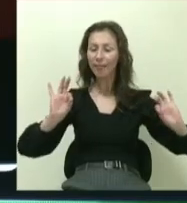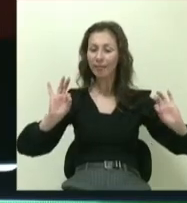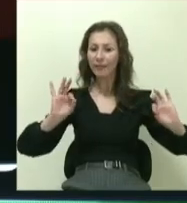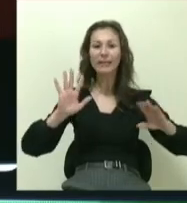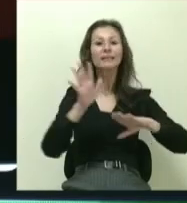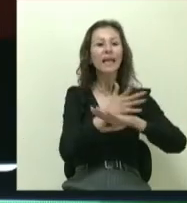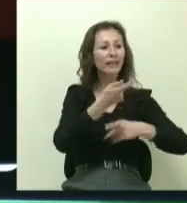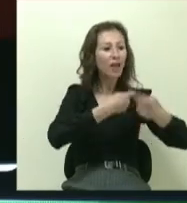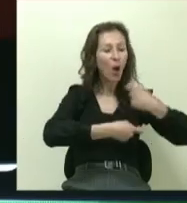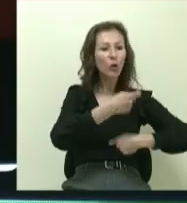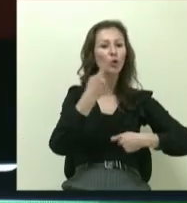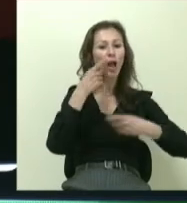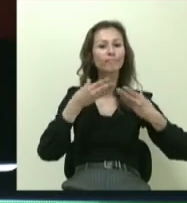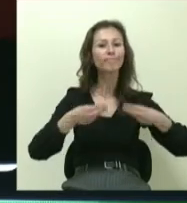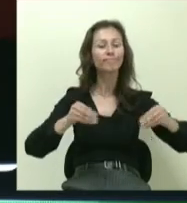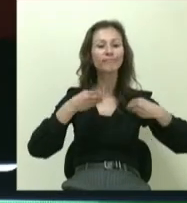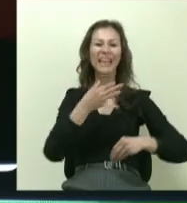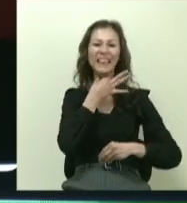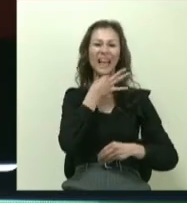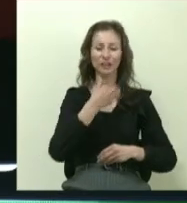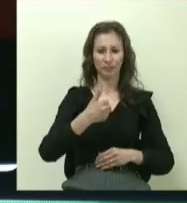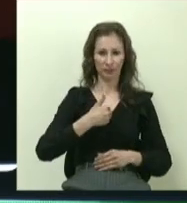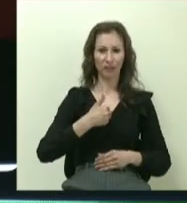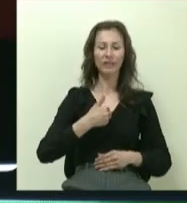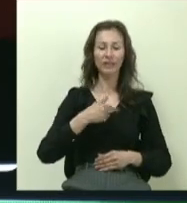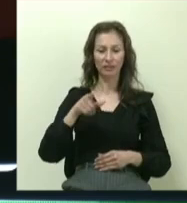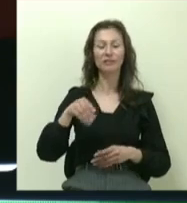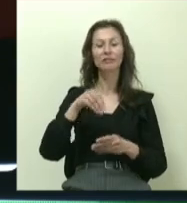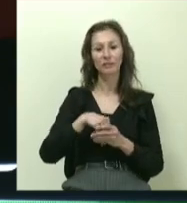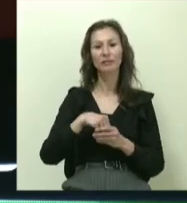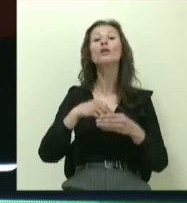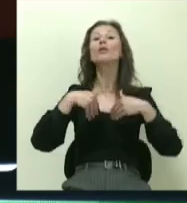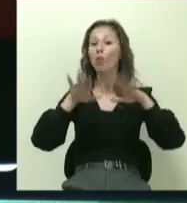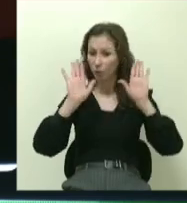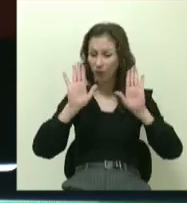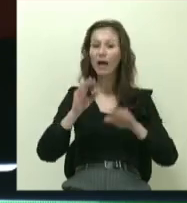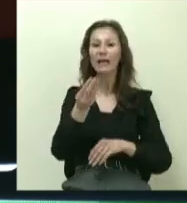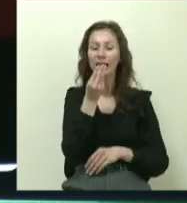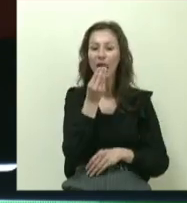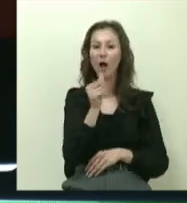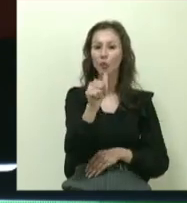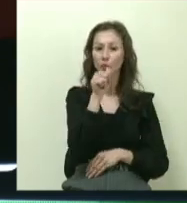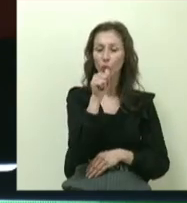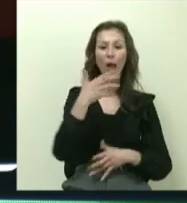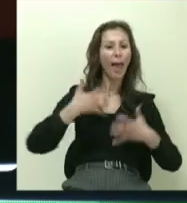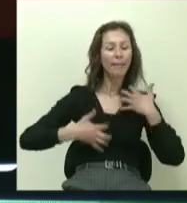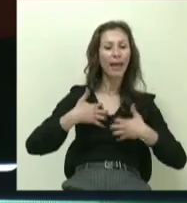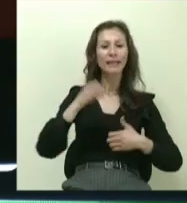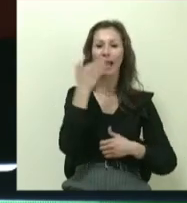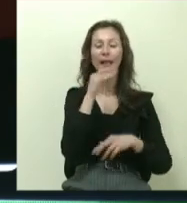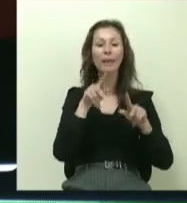sektörlerdeki esneklik ihtiyacını bizlerin göz önüne sermiş oldu Zira gıda Su enerji gibi